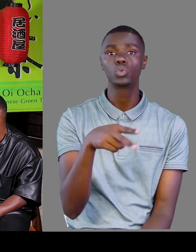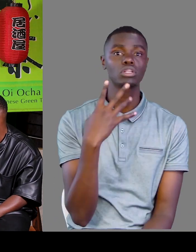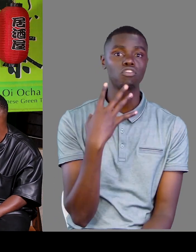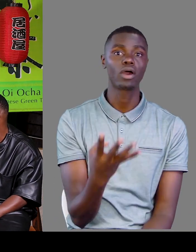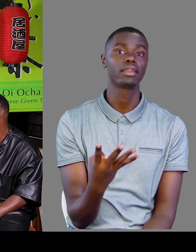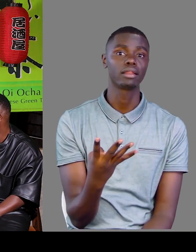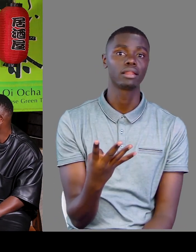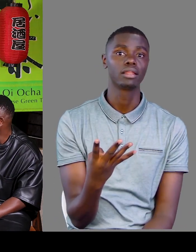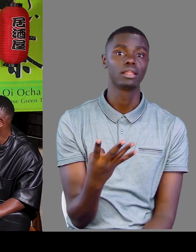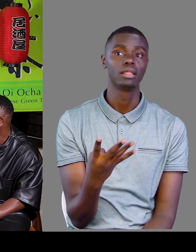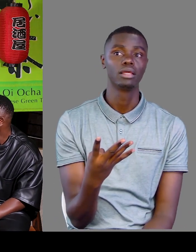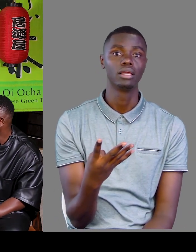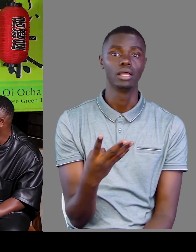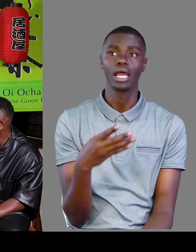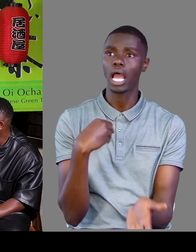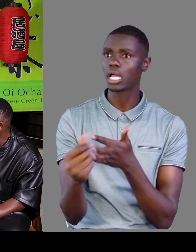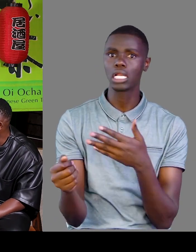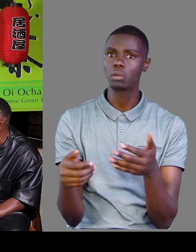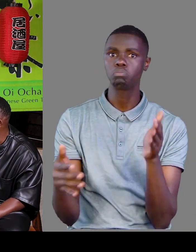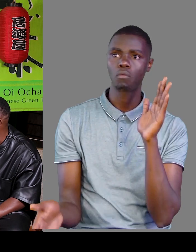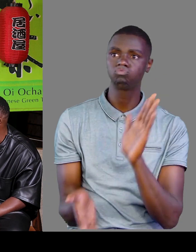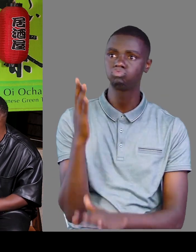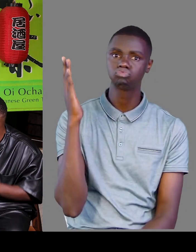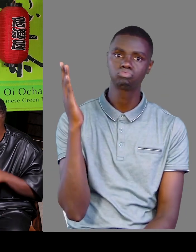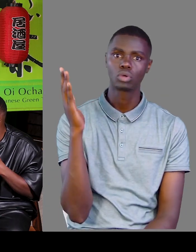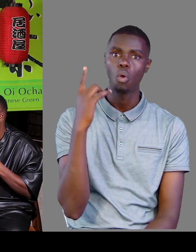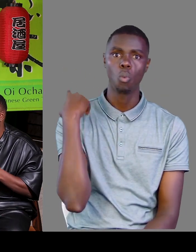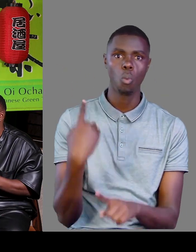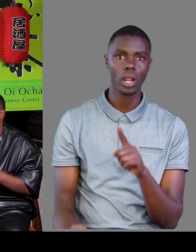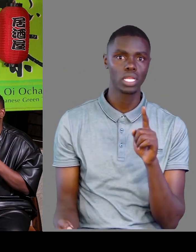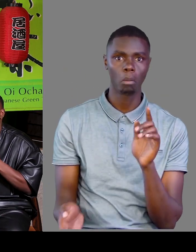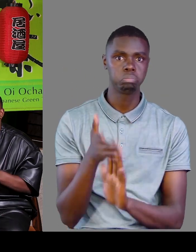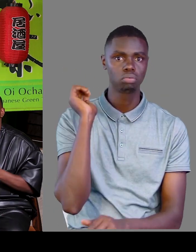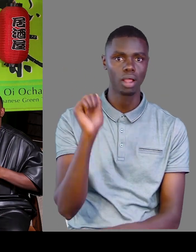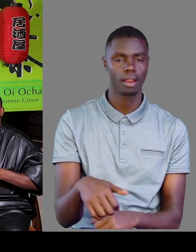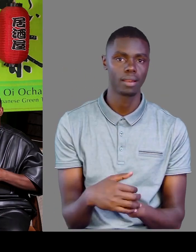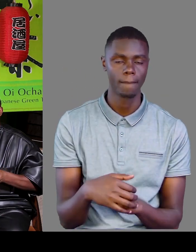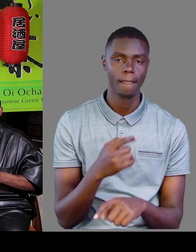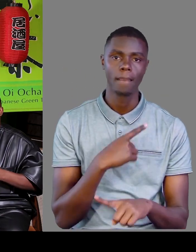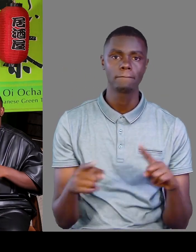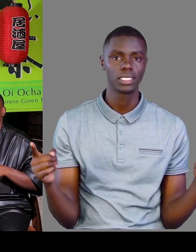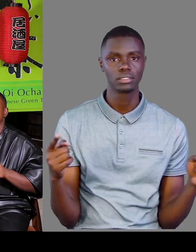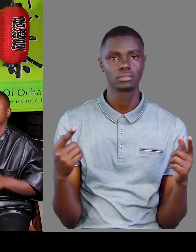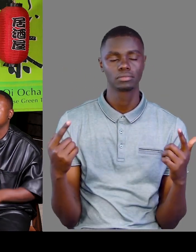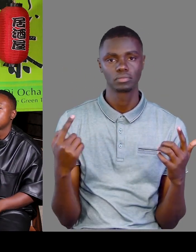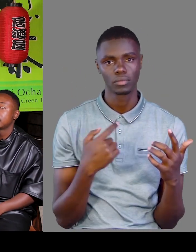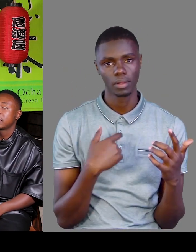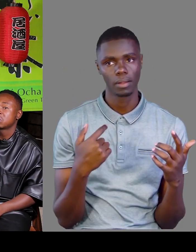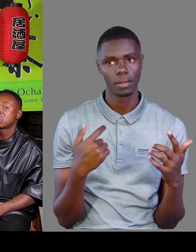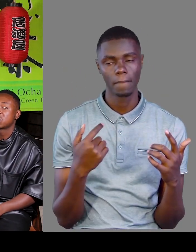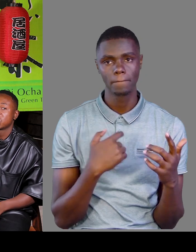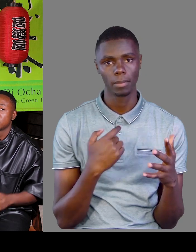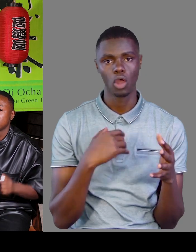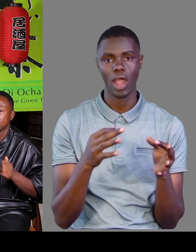2,400 boy. Hiyo naweza lipa hivi mwaka moja. Unaona? But then mimi ili ni stretch